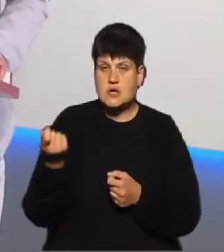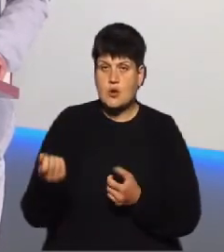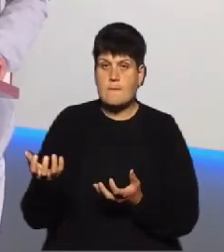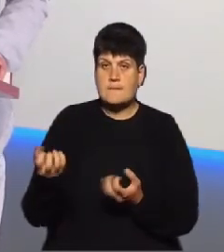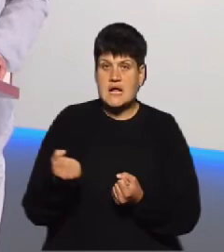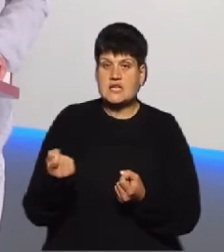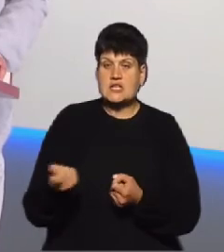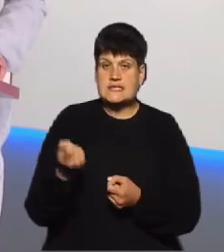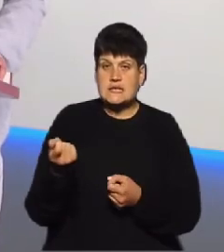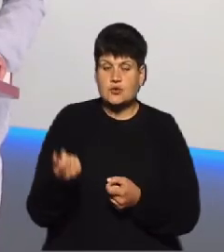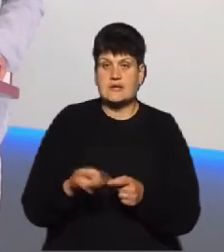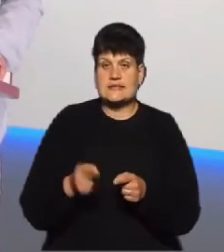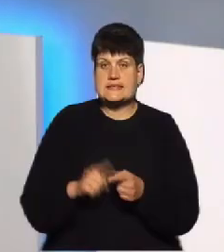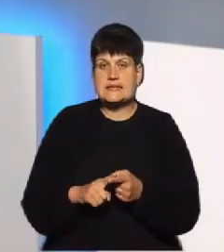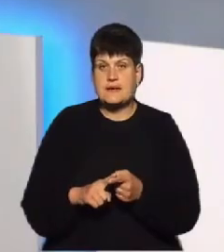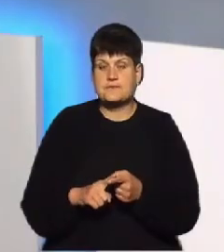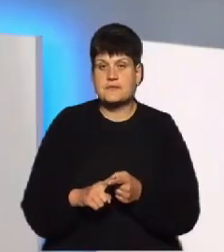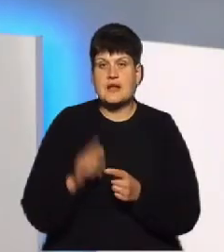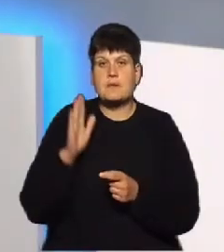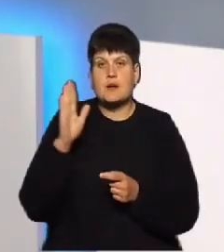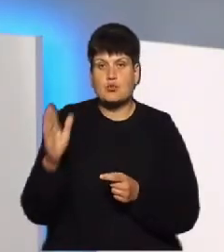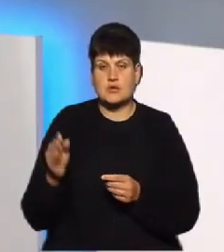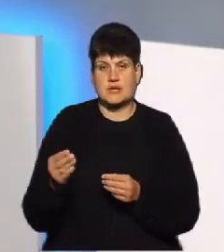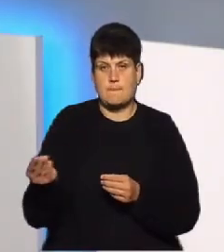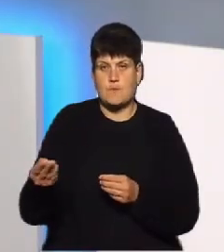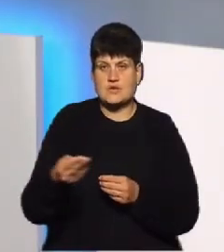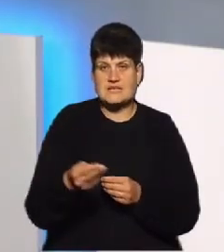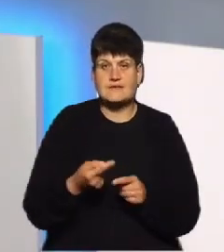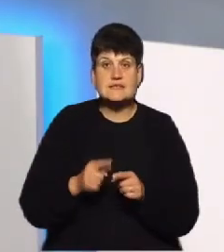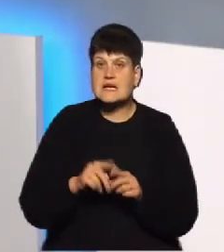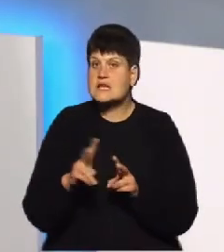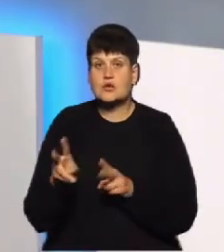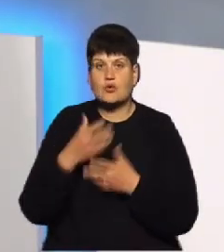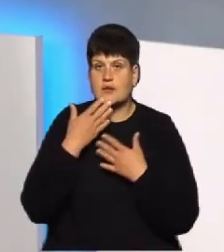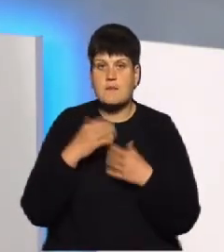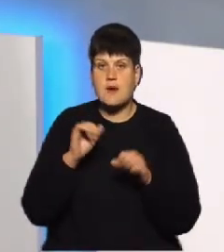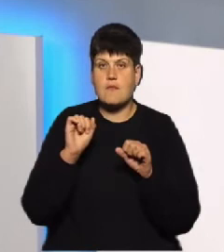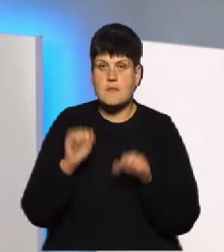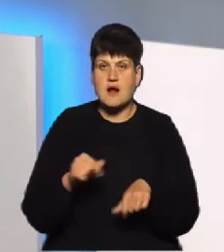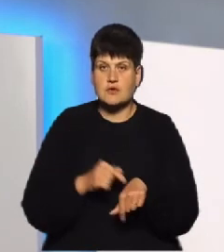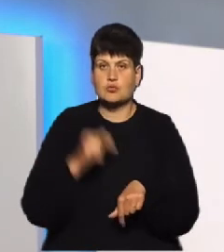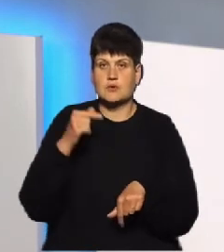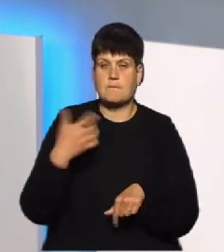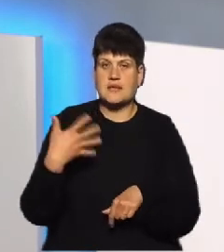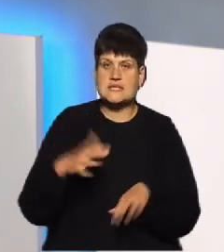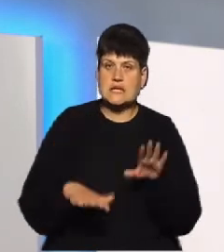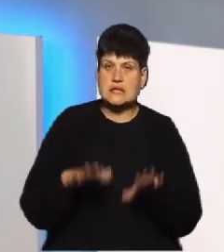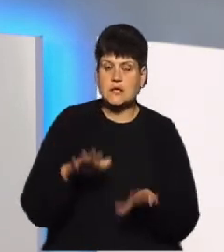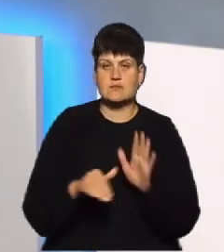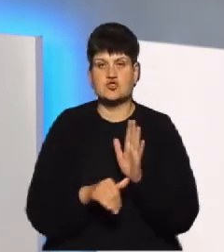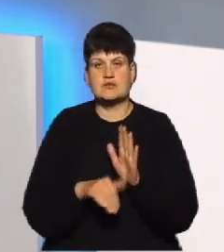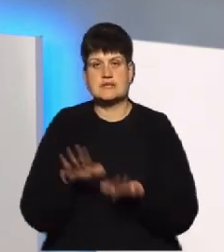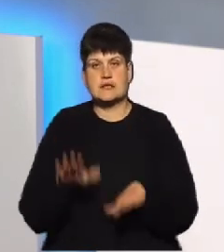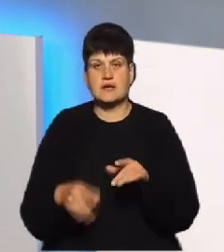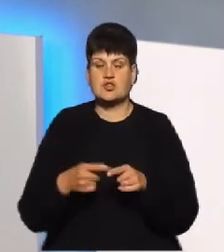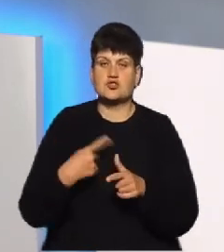як майбутній посів. Угу. Це ніхто не мав права доторкнутися, там 50 кг, чи 60, чи 20. Це